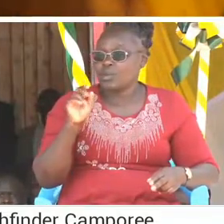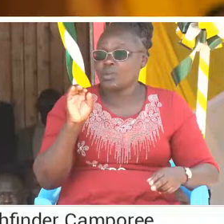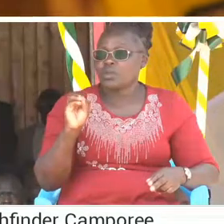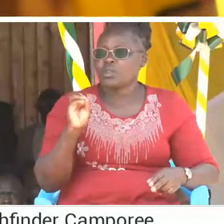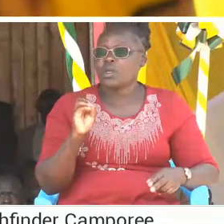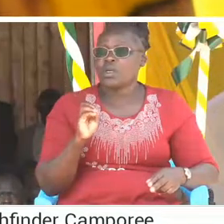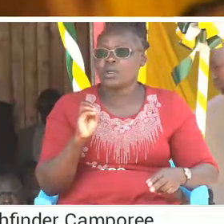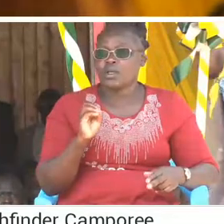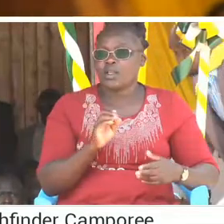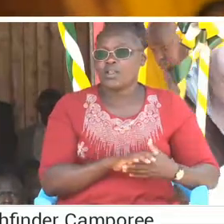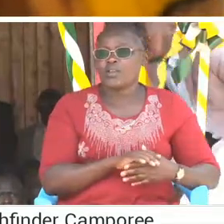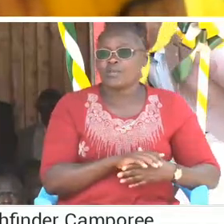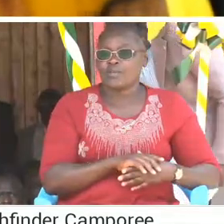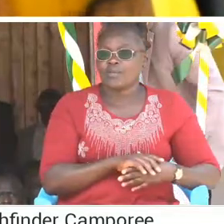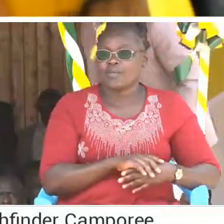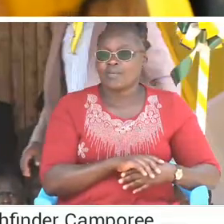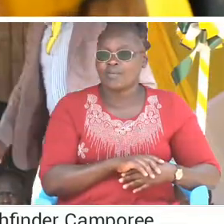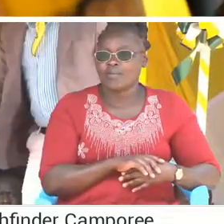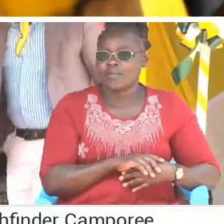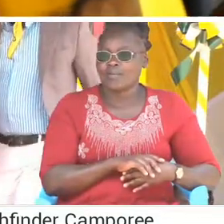Sabbath School, asante.